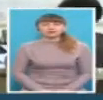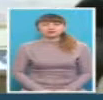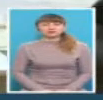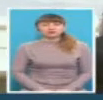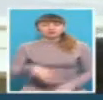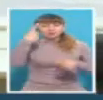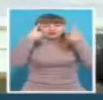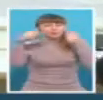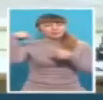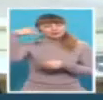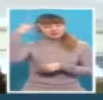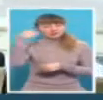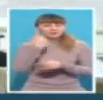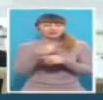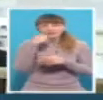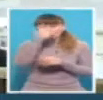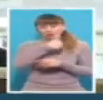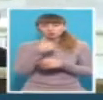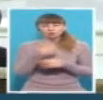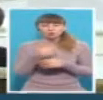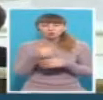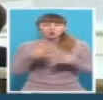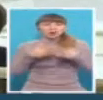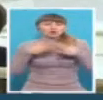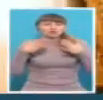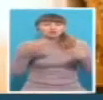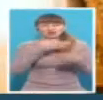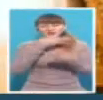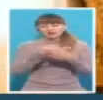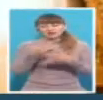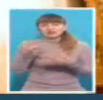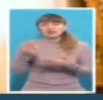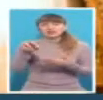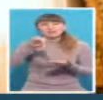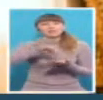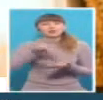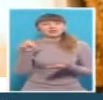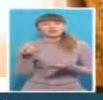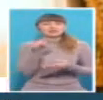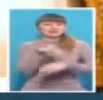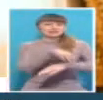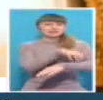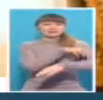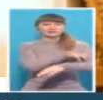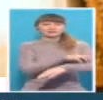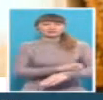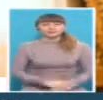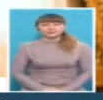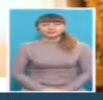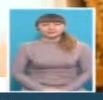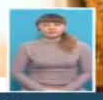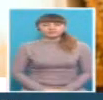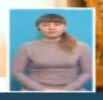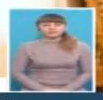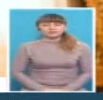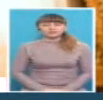аясында партиялықтар нақты әрі жүйелі жұмыстар жүргізуде. Партиялық жобалардың 20-сы қазір іске асырылып жатыр. Сол